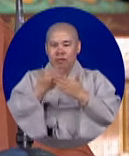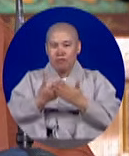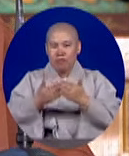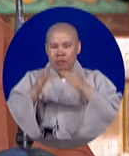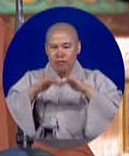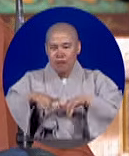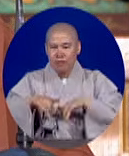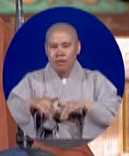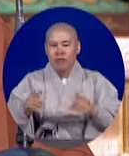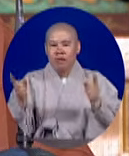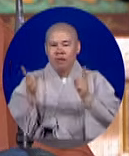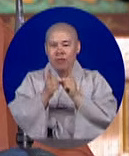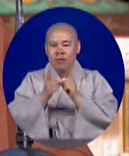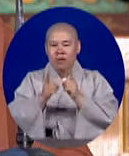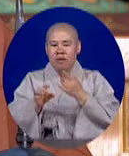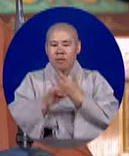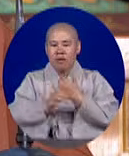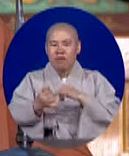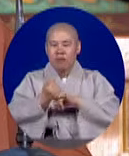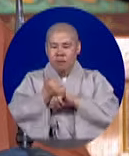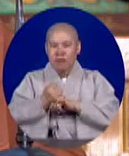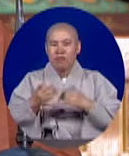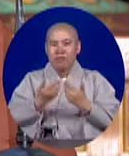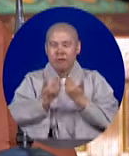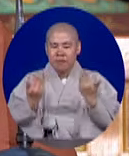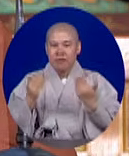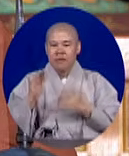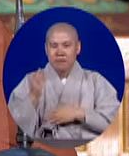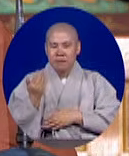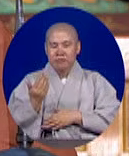만나면 반드시 헤어진다.